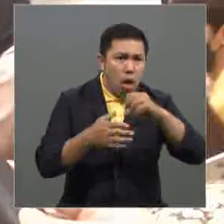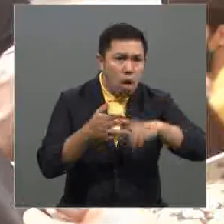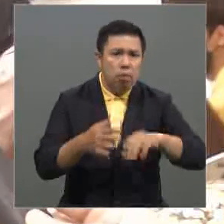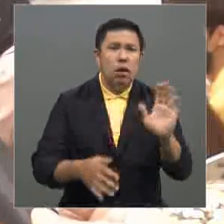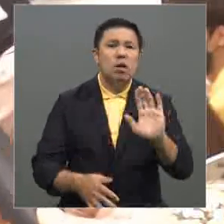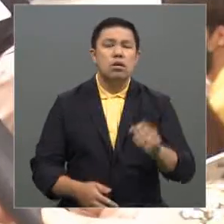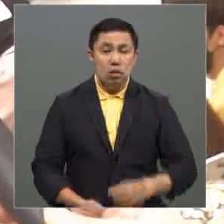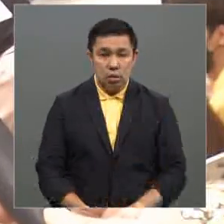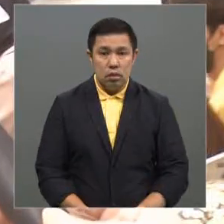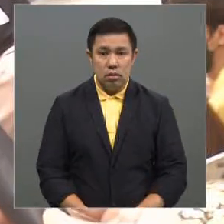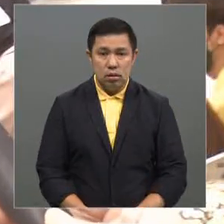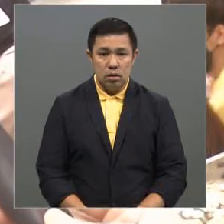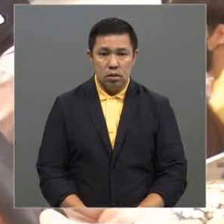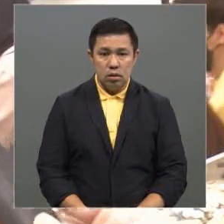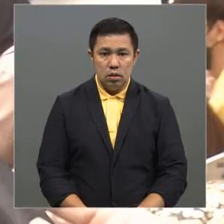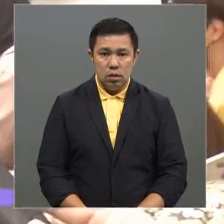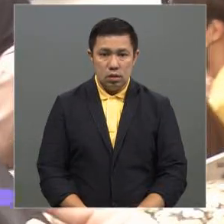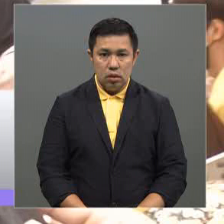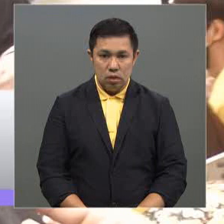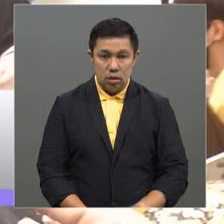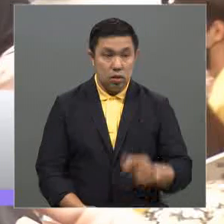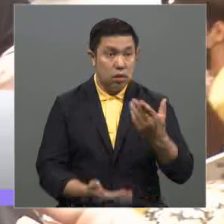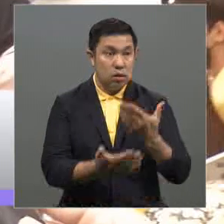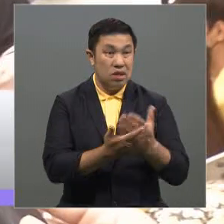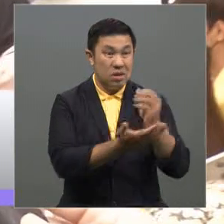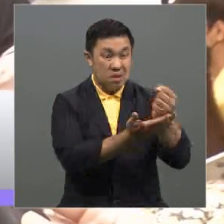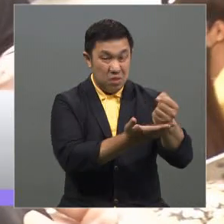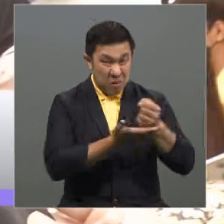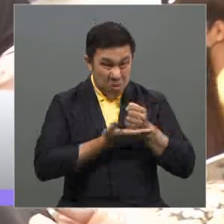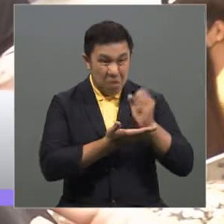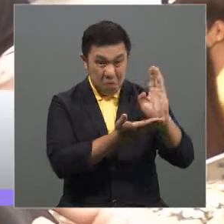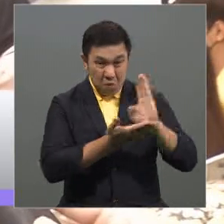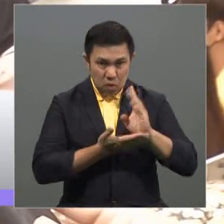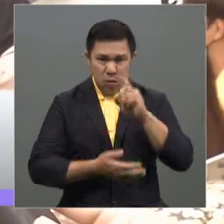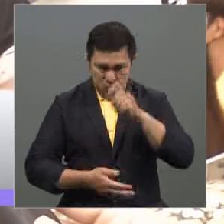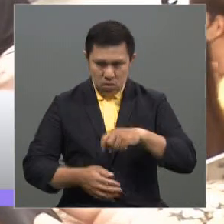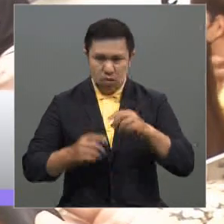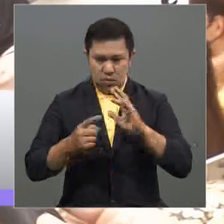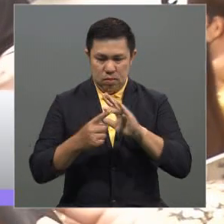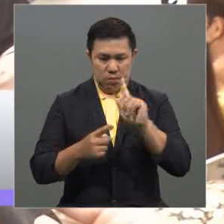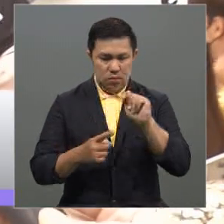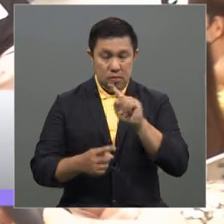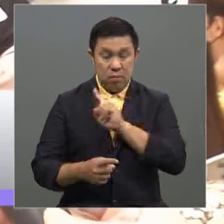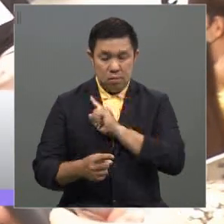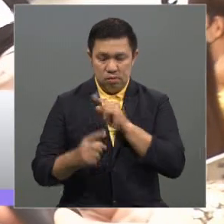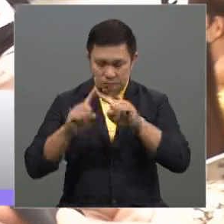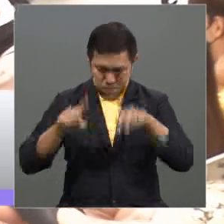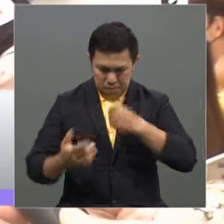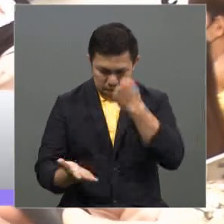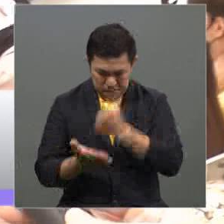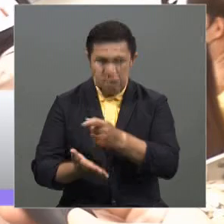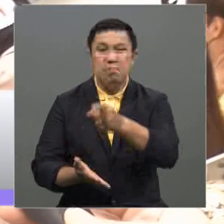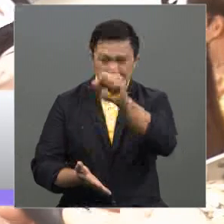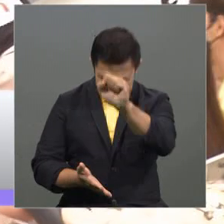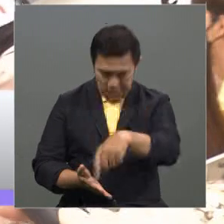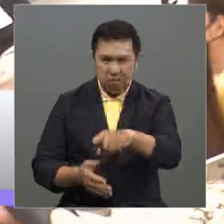ได ้เลยก่อนที่คุณจะไปขอรับความช่วยเหลือจากหน่วยงานต่างๆคุณจะต้องมีหนังสือรับรองจากเขตก่อนว่าคุณประสบภัย